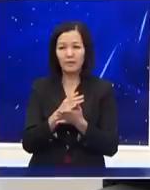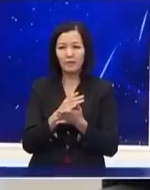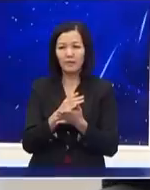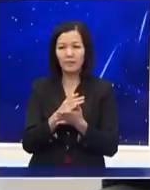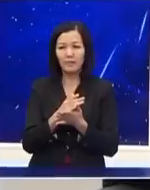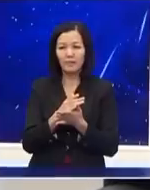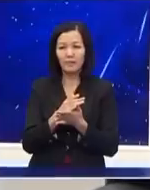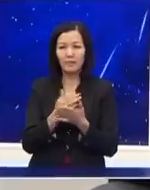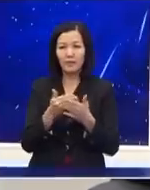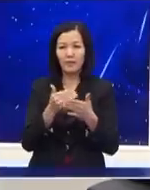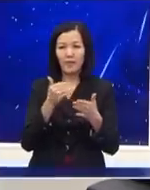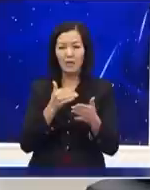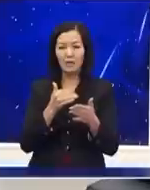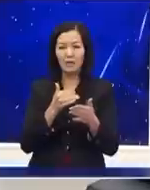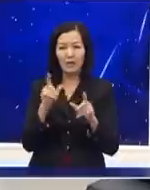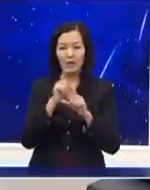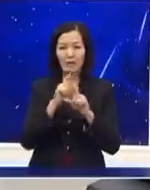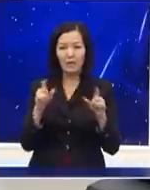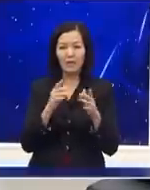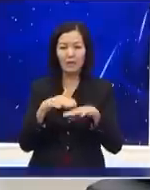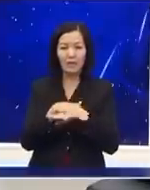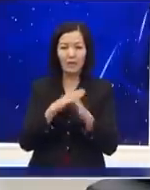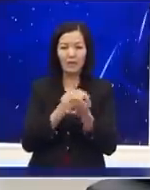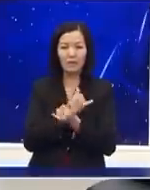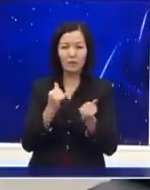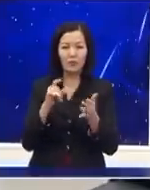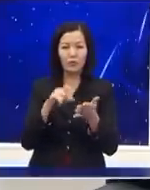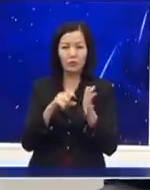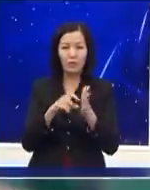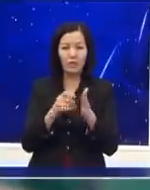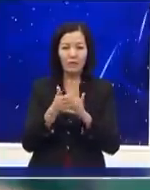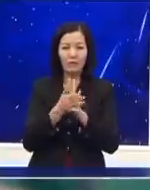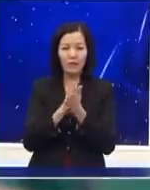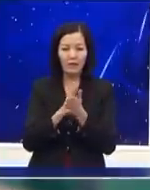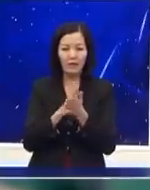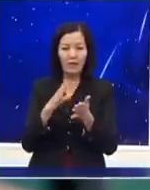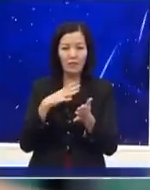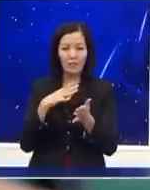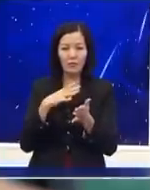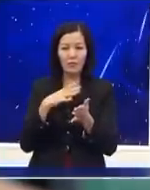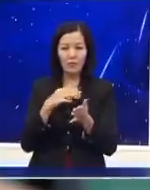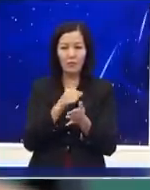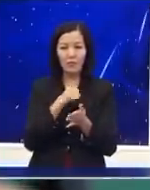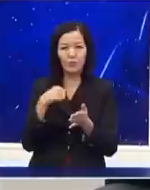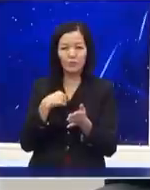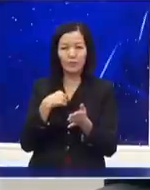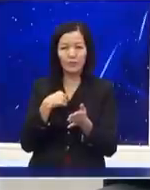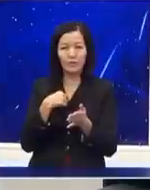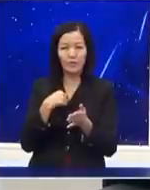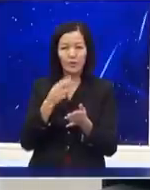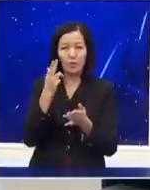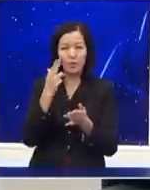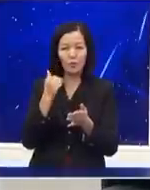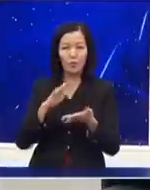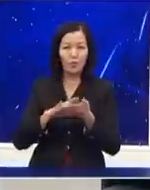Бұның алдында жұмыс жасаған ғимаратымызда халыққа қызмет көрсету залдары тар болды, және де өзімізге де жұмыс істеуге ыңғайсыздау